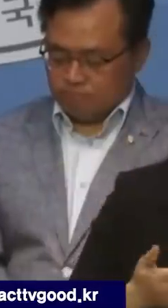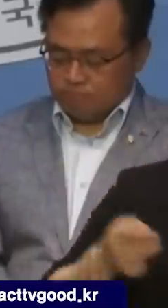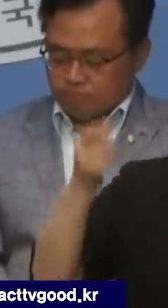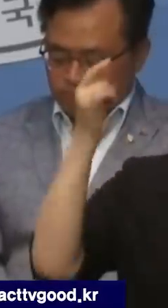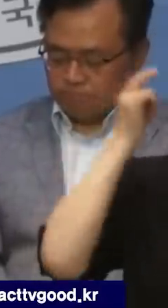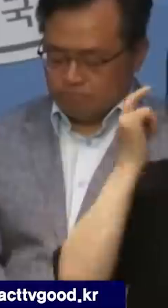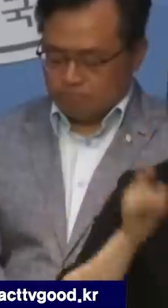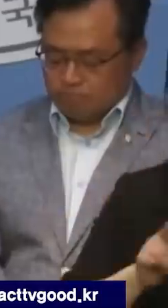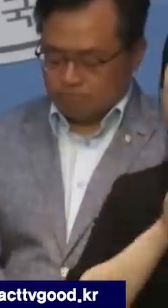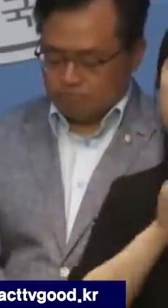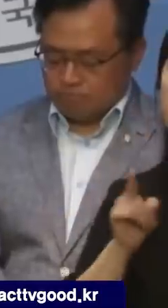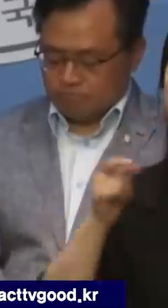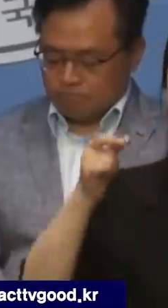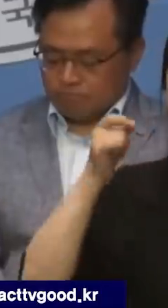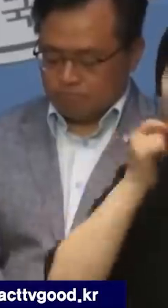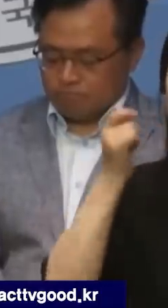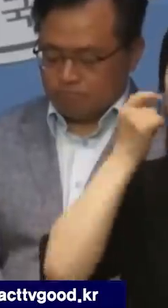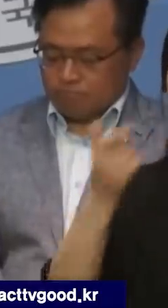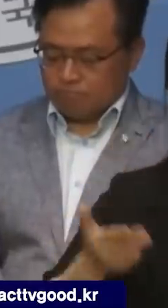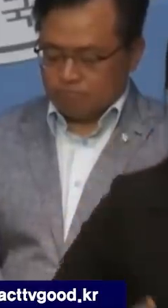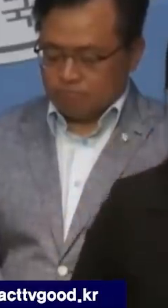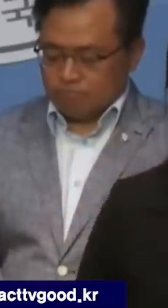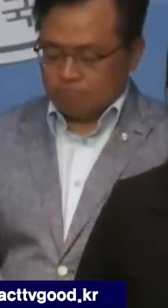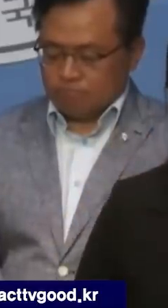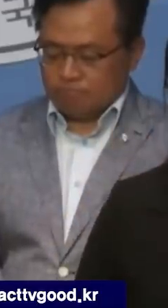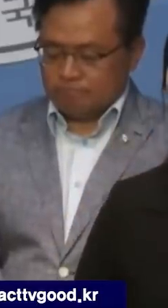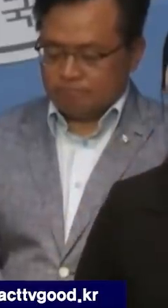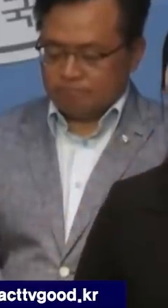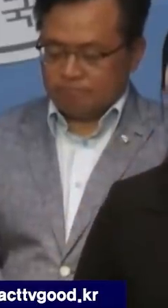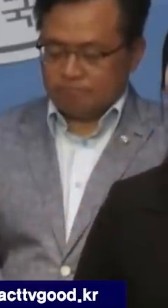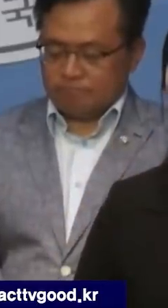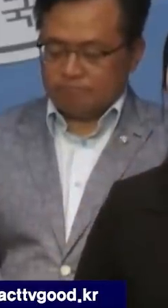왜 이 말 한마디를 못합니까?